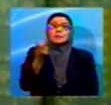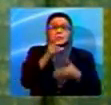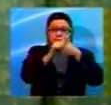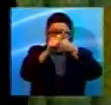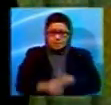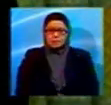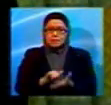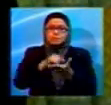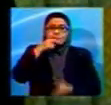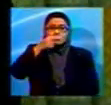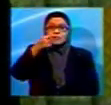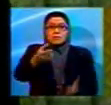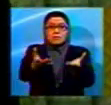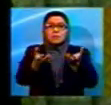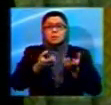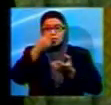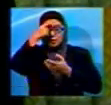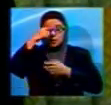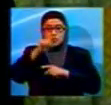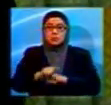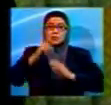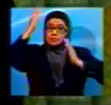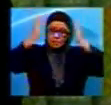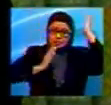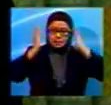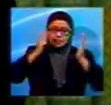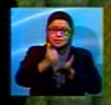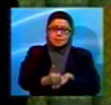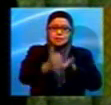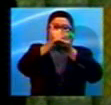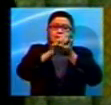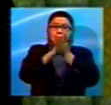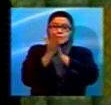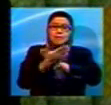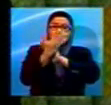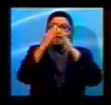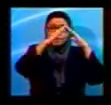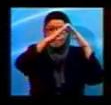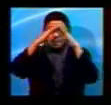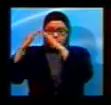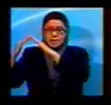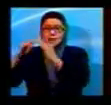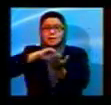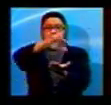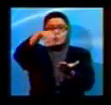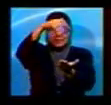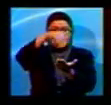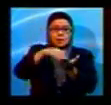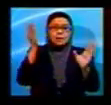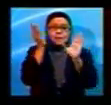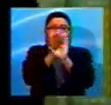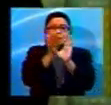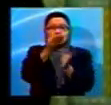menyatakan hasrat agar Malaysia dapat membantu menjadikan Bandar almati sebagai pusat perbangkan dan kewangan